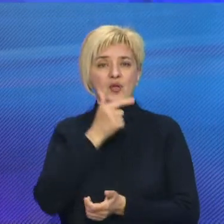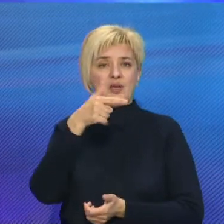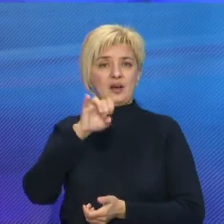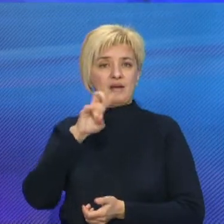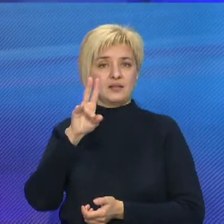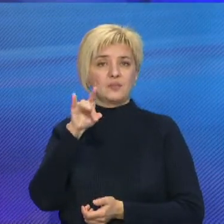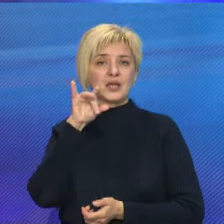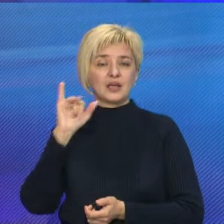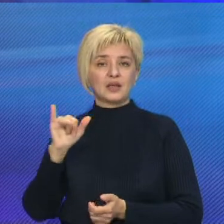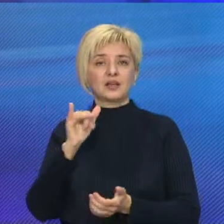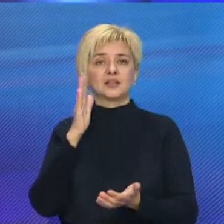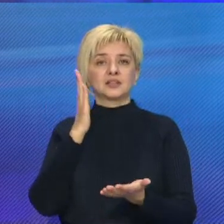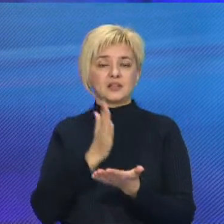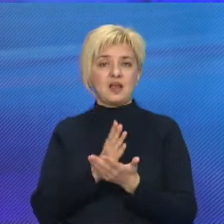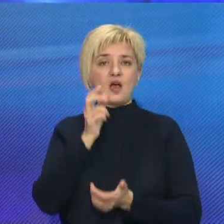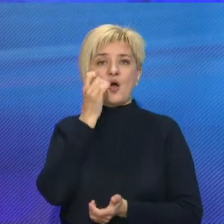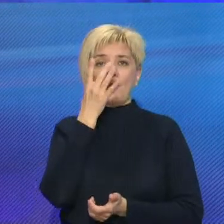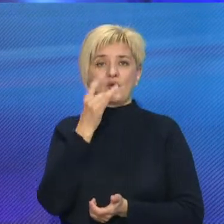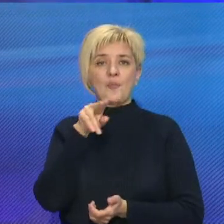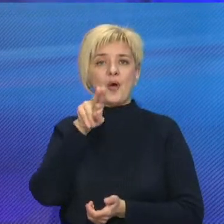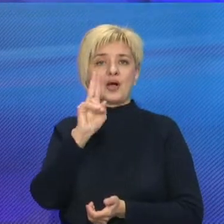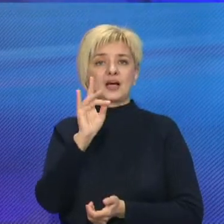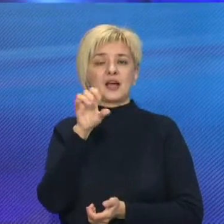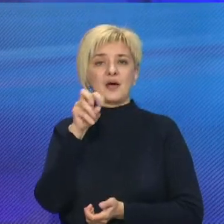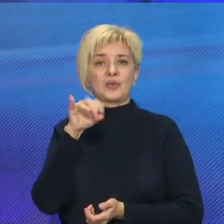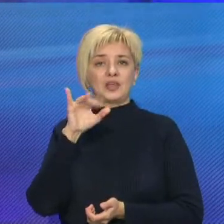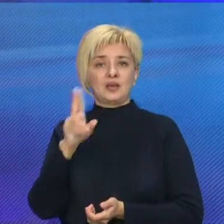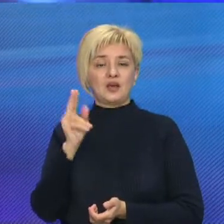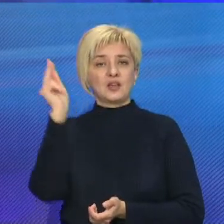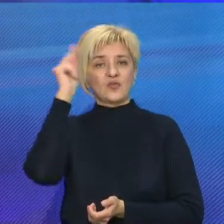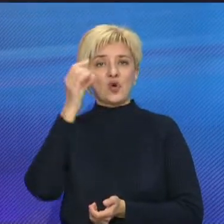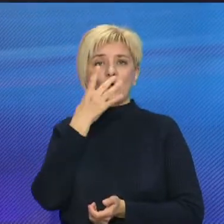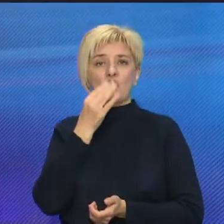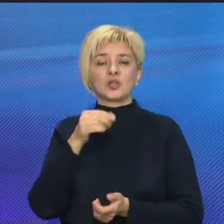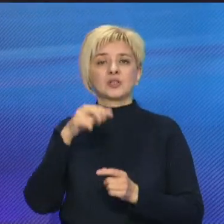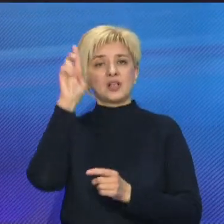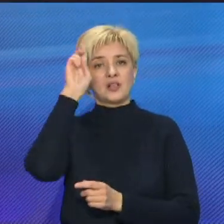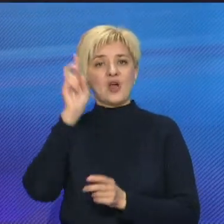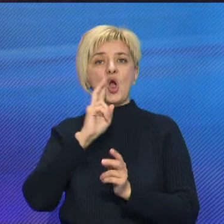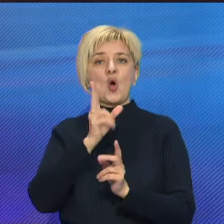вокального споборництва стала Гродинка Полина Крамник, наученка Гродинского державного коледжа